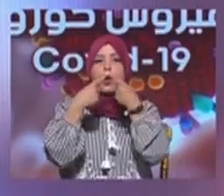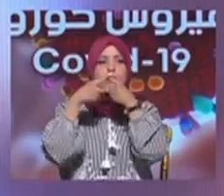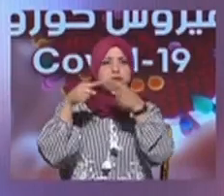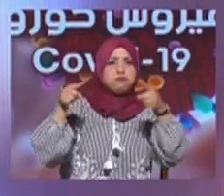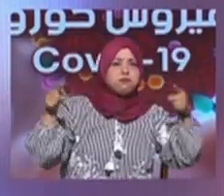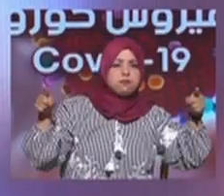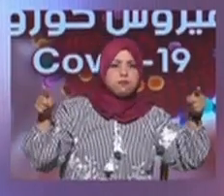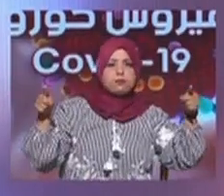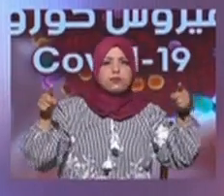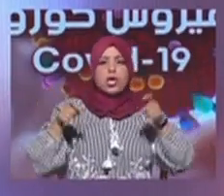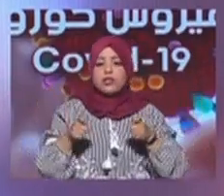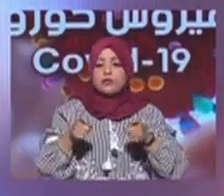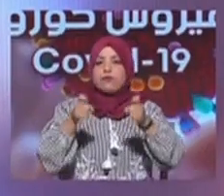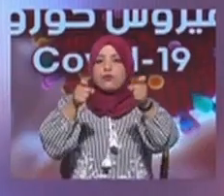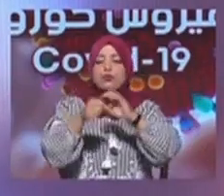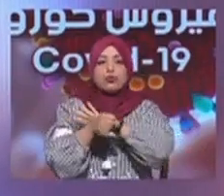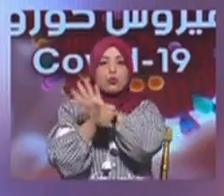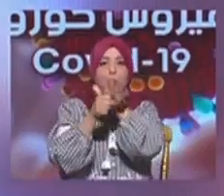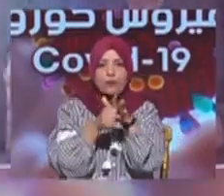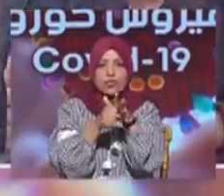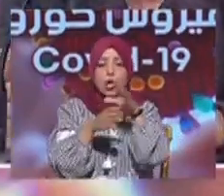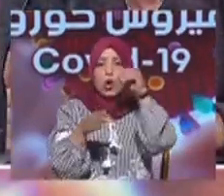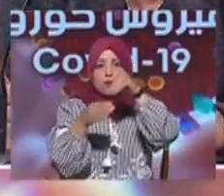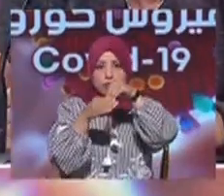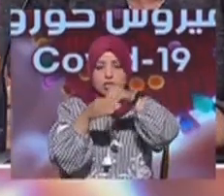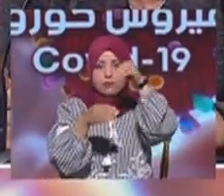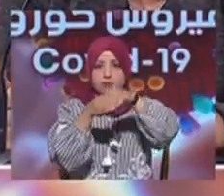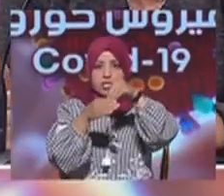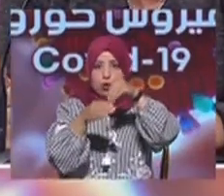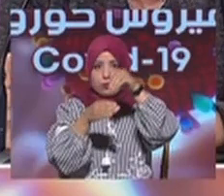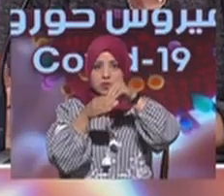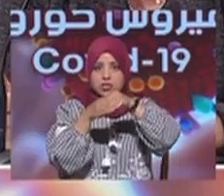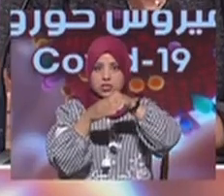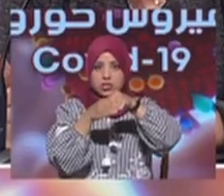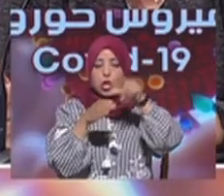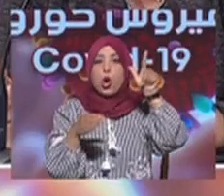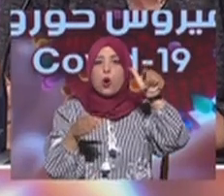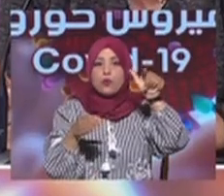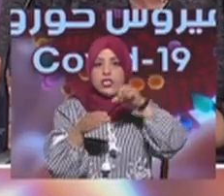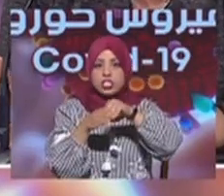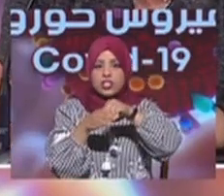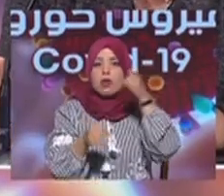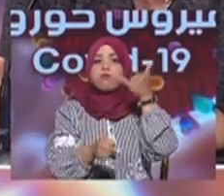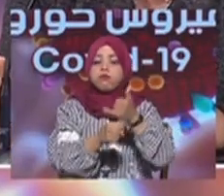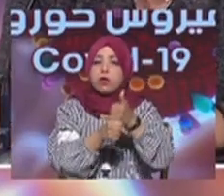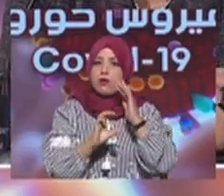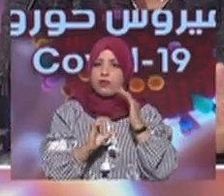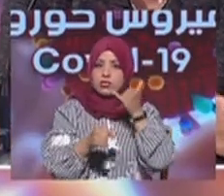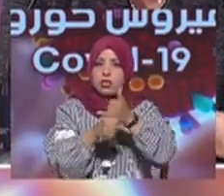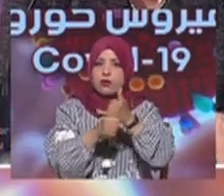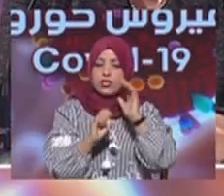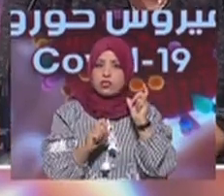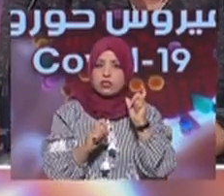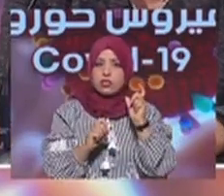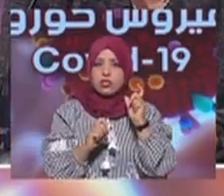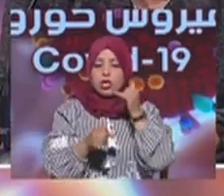وسط هالنسخ هذا اللي يعملوا فما امكانيه نتاع يعمل اخطاء، والاخطاء هذوما نجم نسميهم باللي ميوتاسيون. دونك